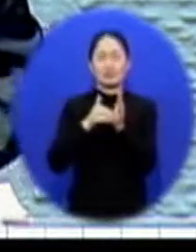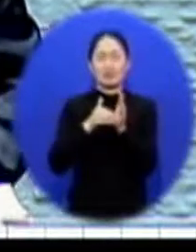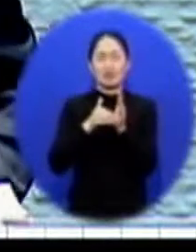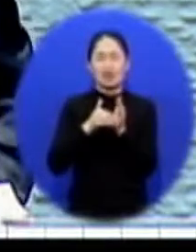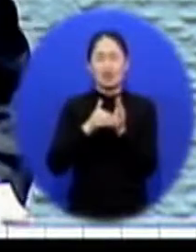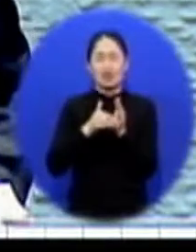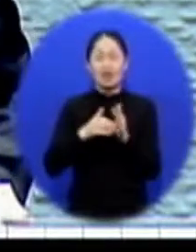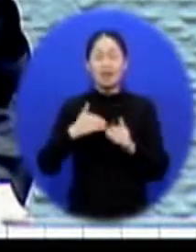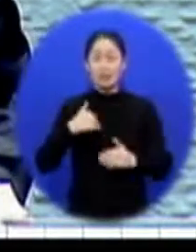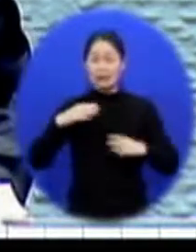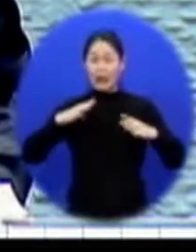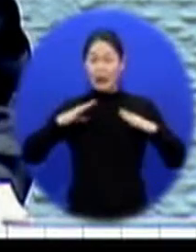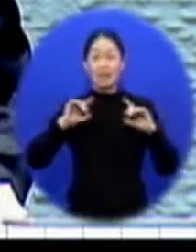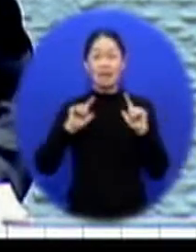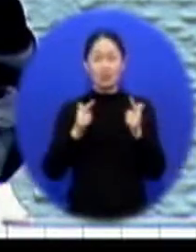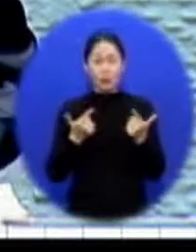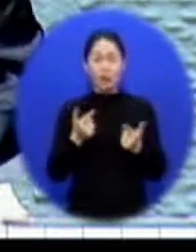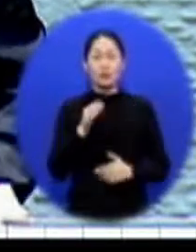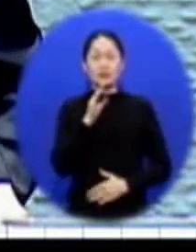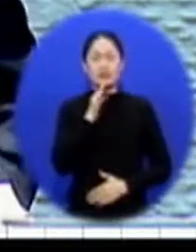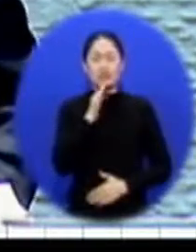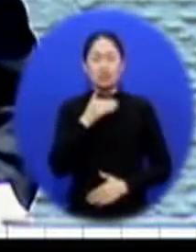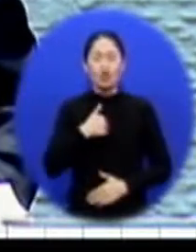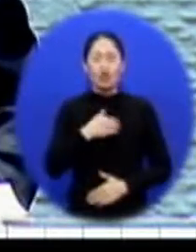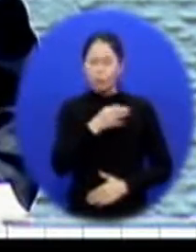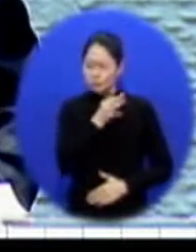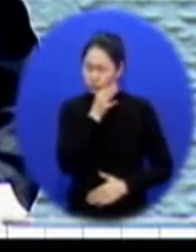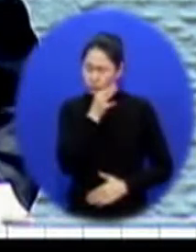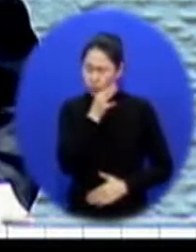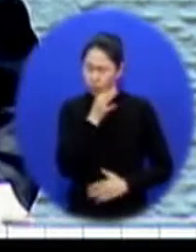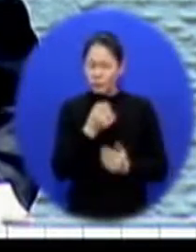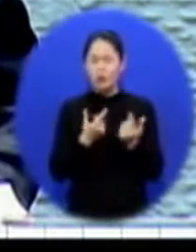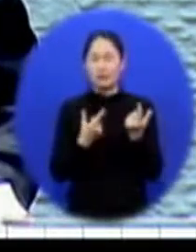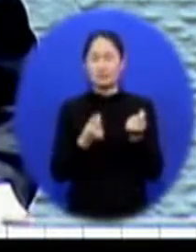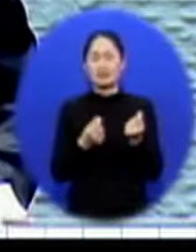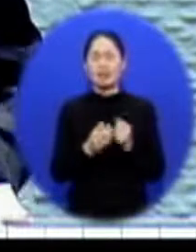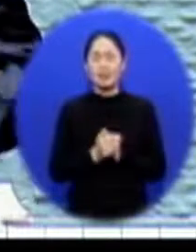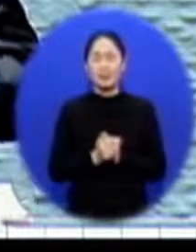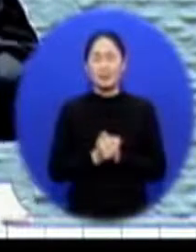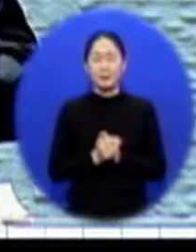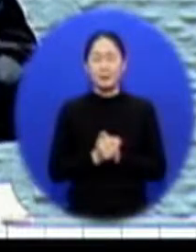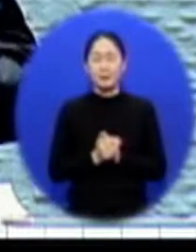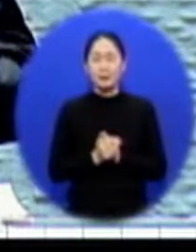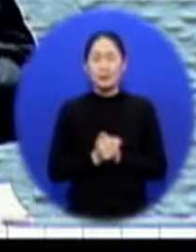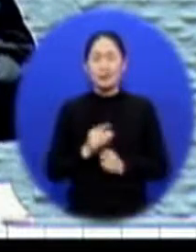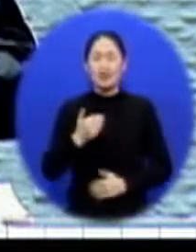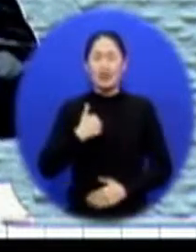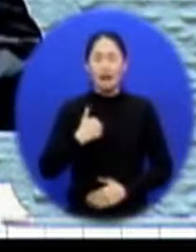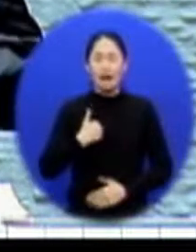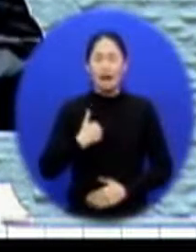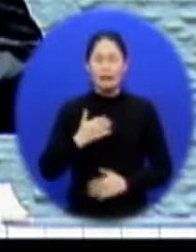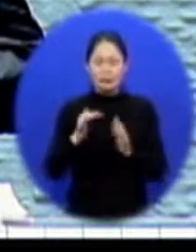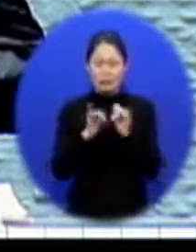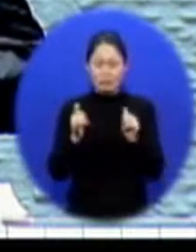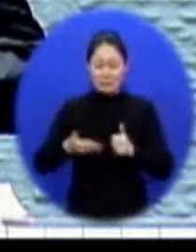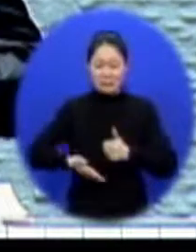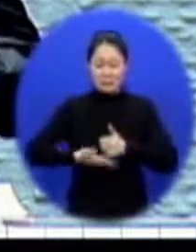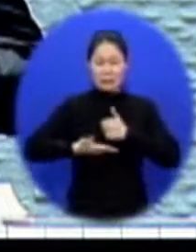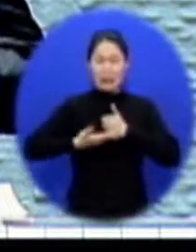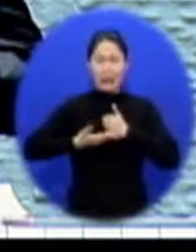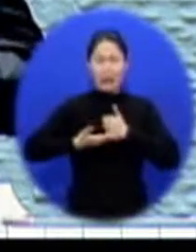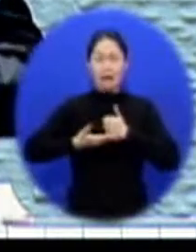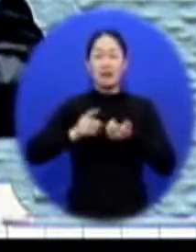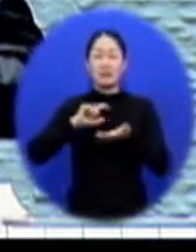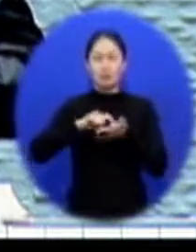그것은 자라니 아니고 사실은 저희의 부끄러움 이기도 해요 제가 사람들이 칭찬할 만한